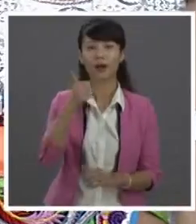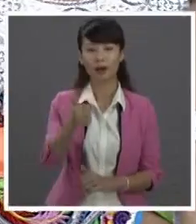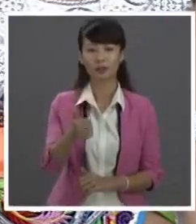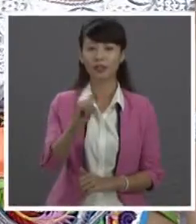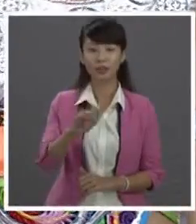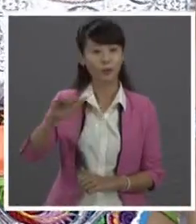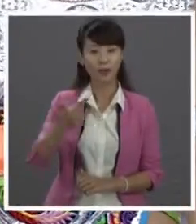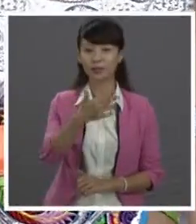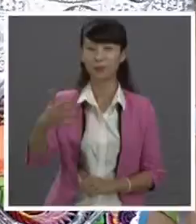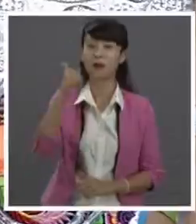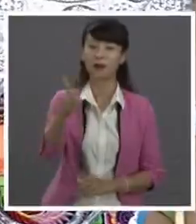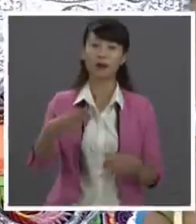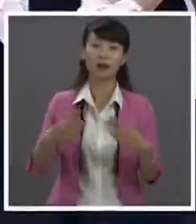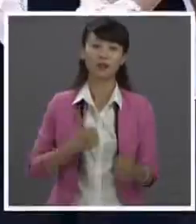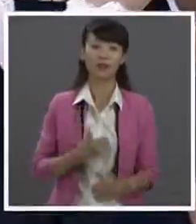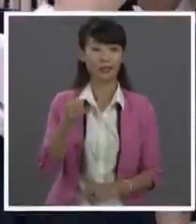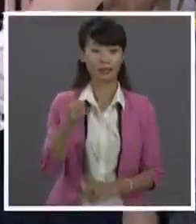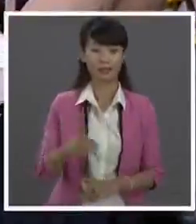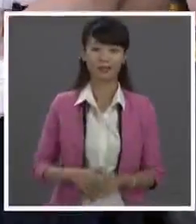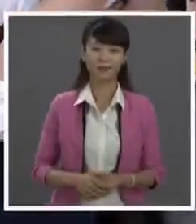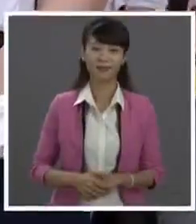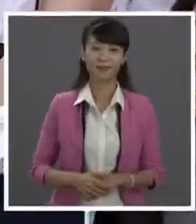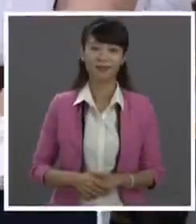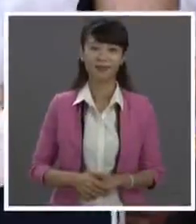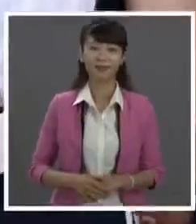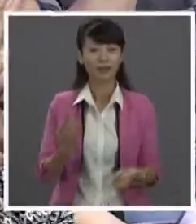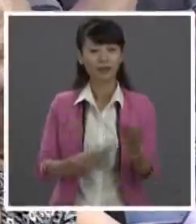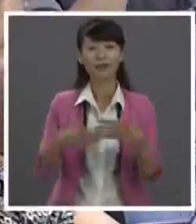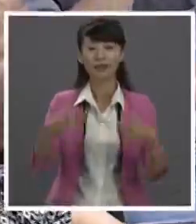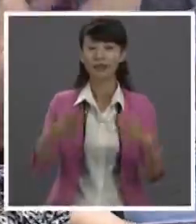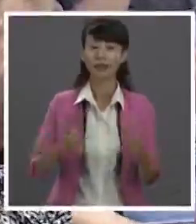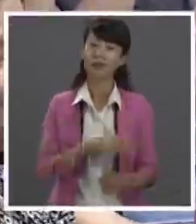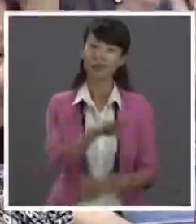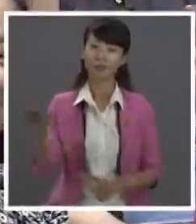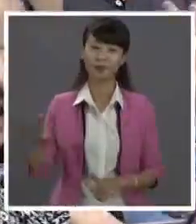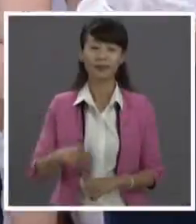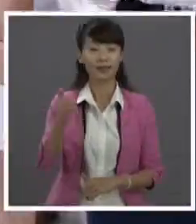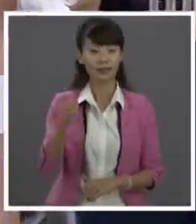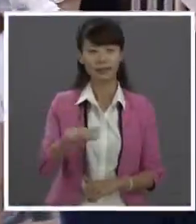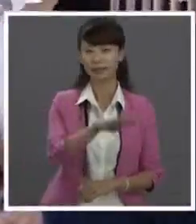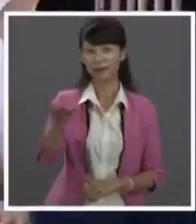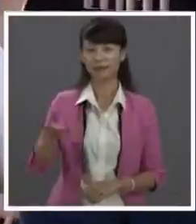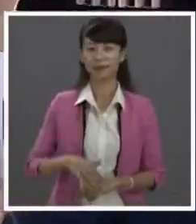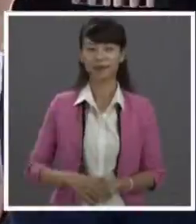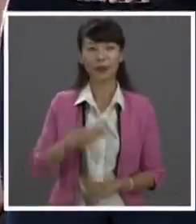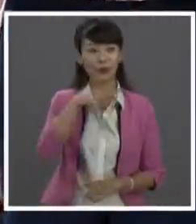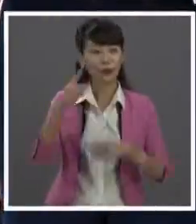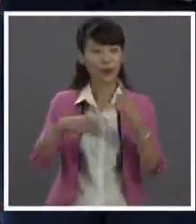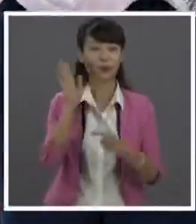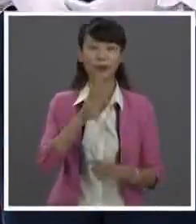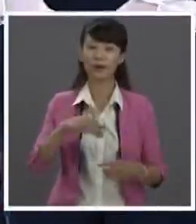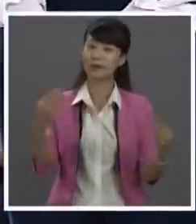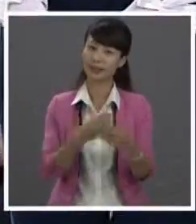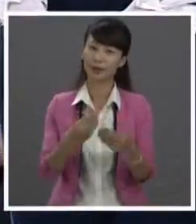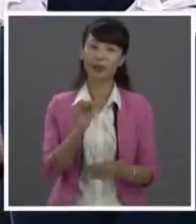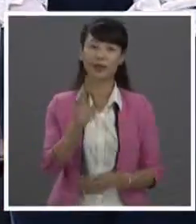再次谢谢这些特教的老师们，谢谢谢谢。虽然语言不能跟他们交流啊，但是我们的热情孩子们